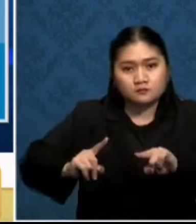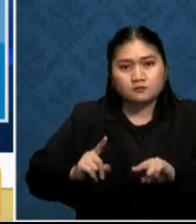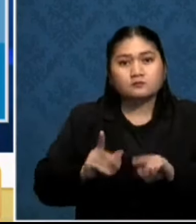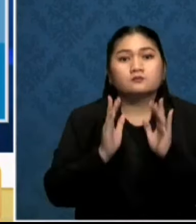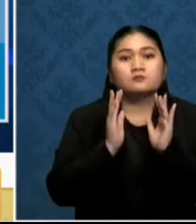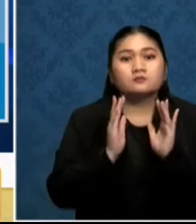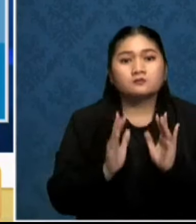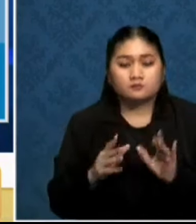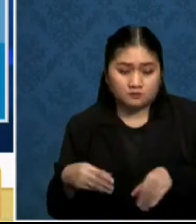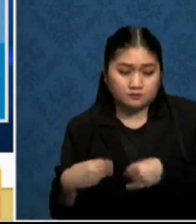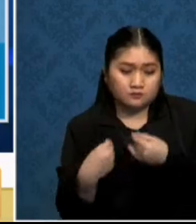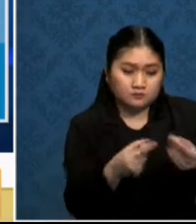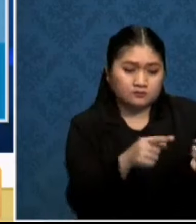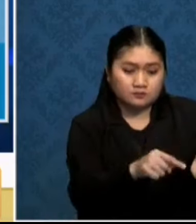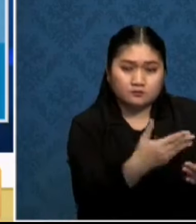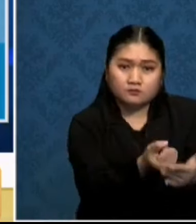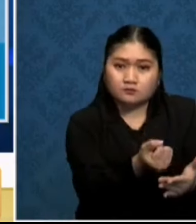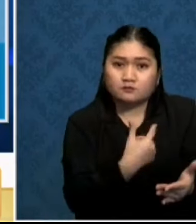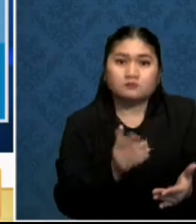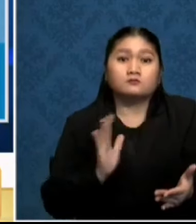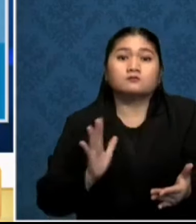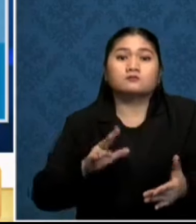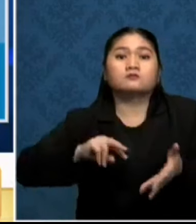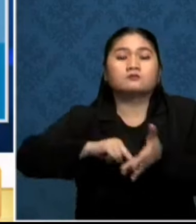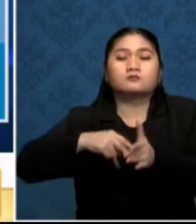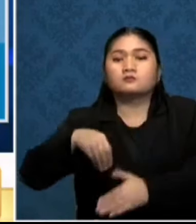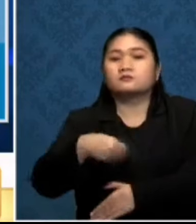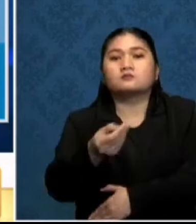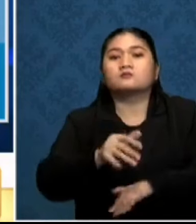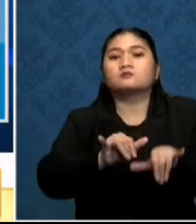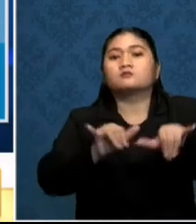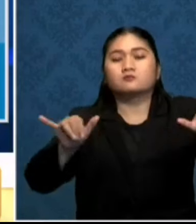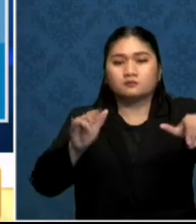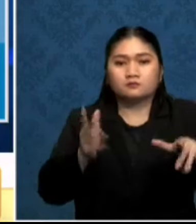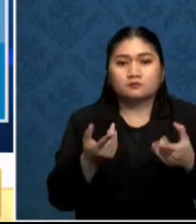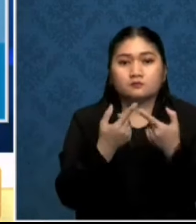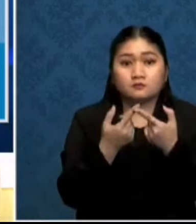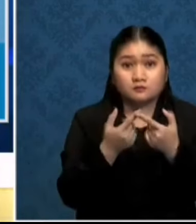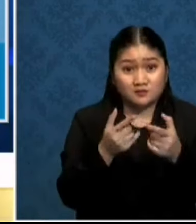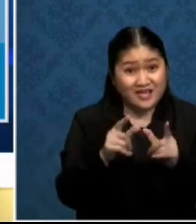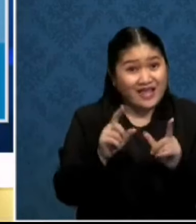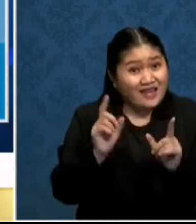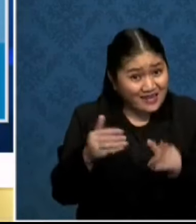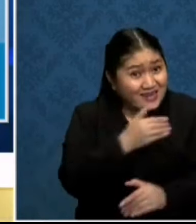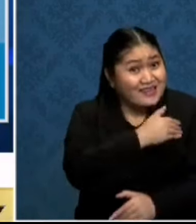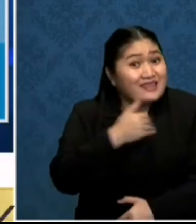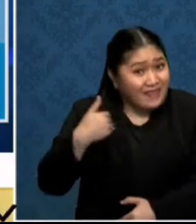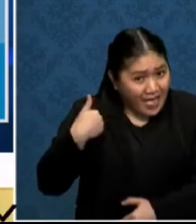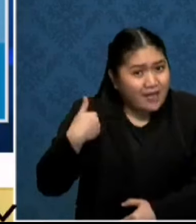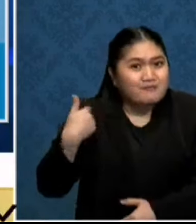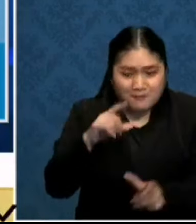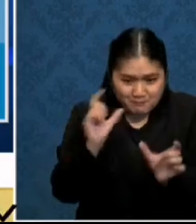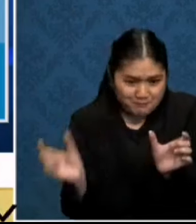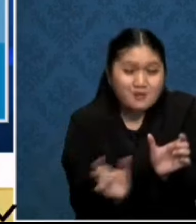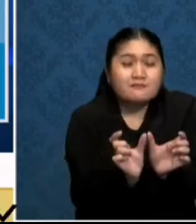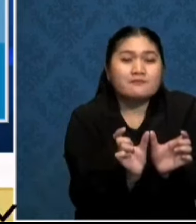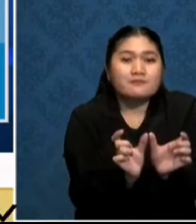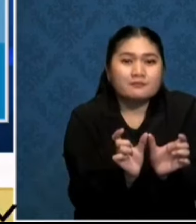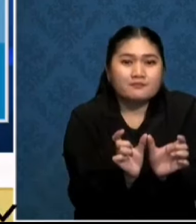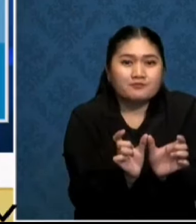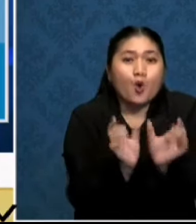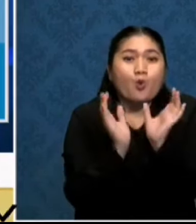จ่ายคืนคือรัฐบาลให้เปล่านั่นเองและมีและกำกับผู้รับต้อง